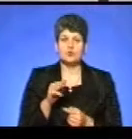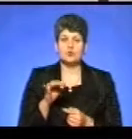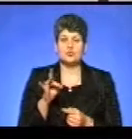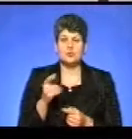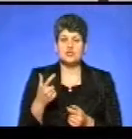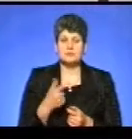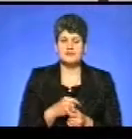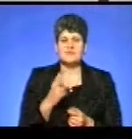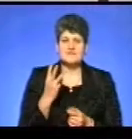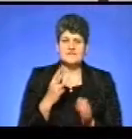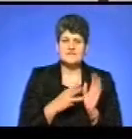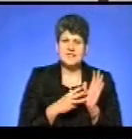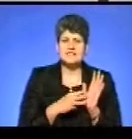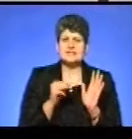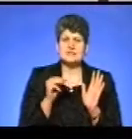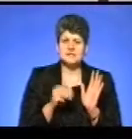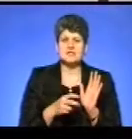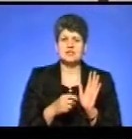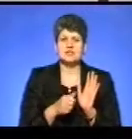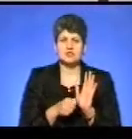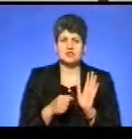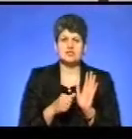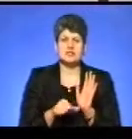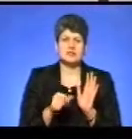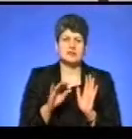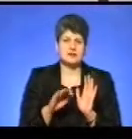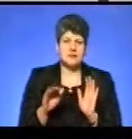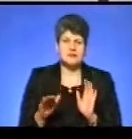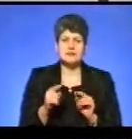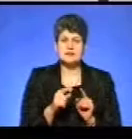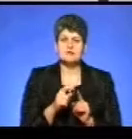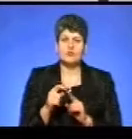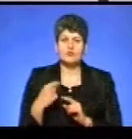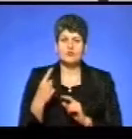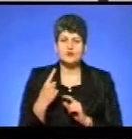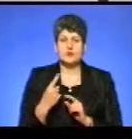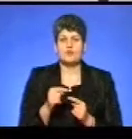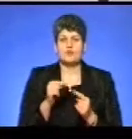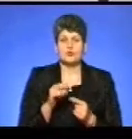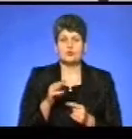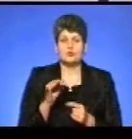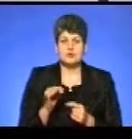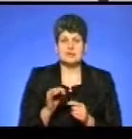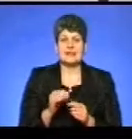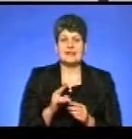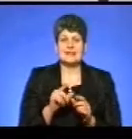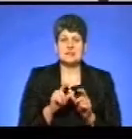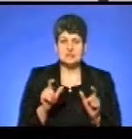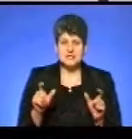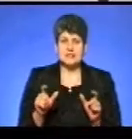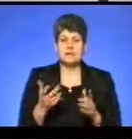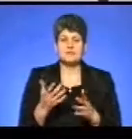щепили 8666 дітей. За її словами, в обласному протитуберкульозному диспансері через несприятливі події